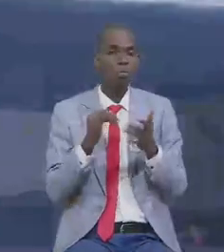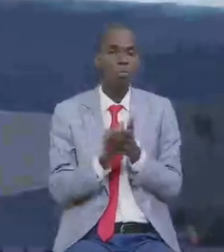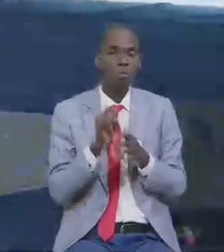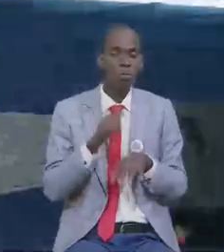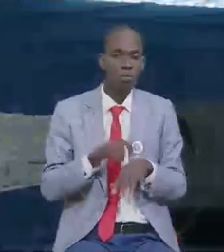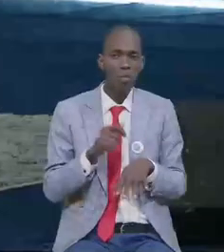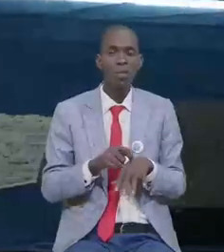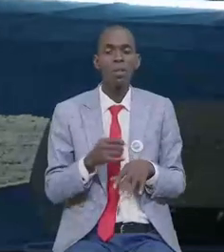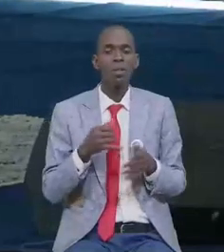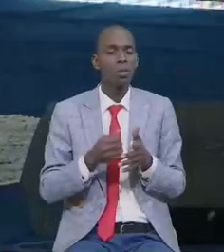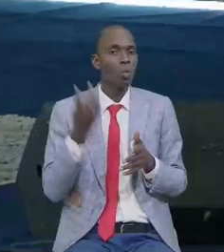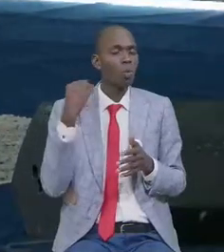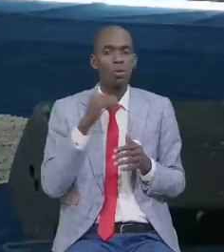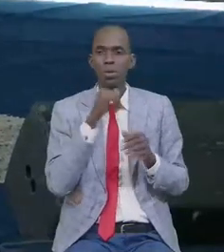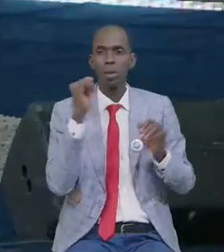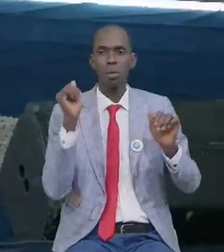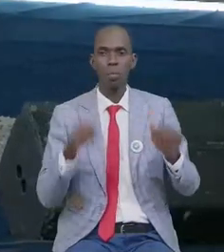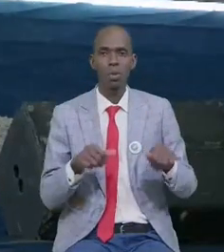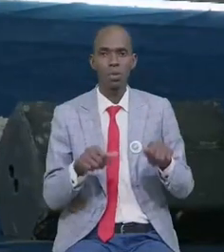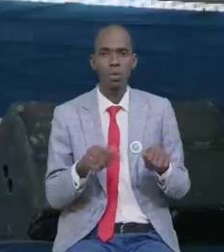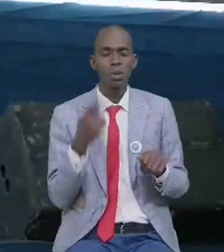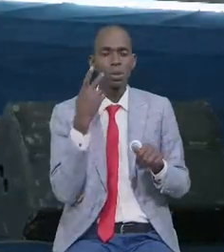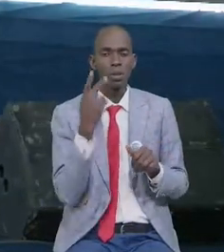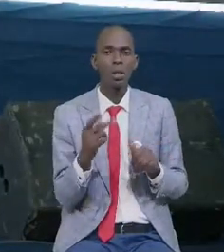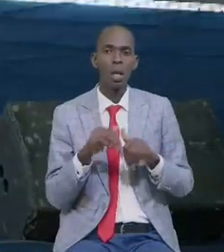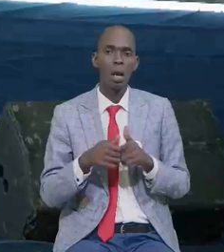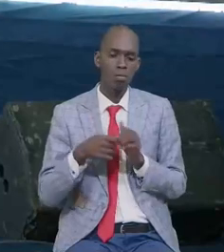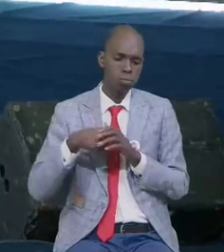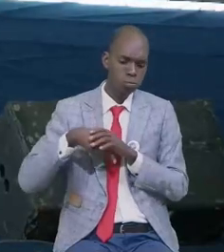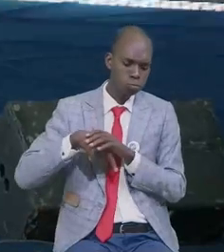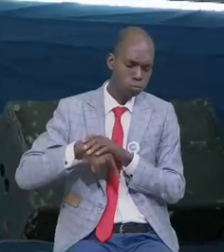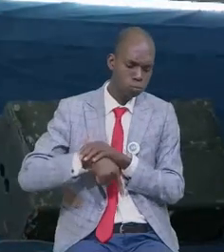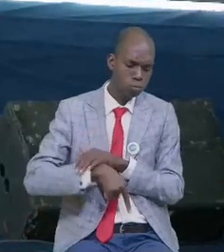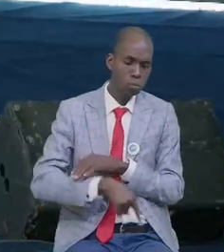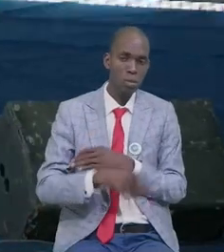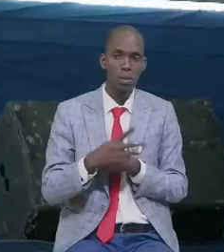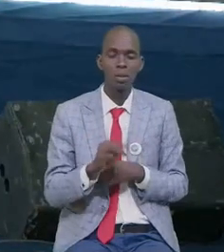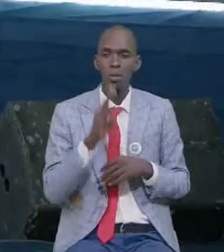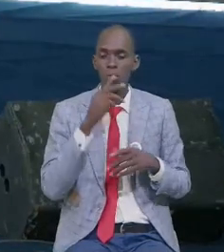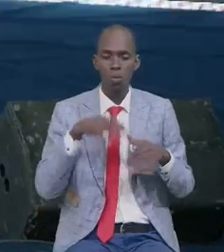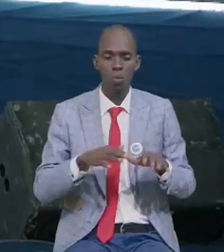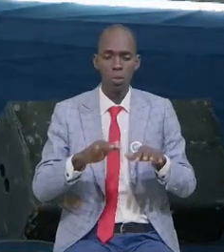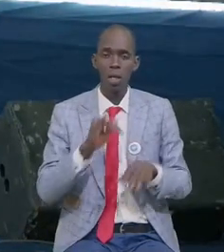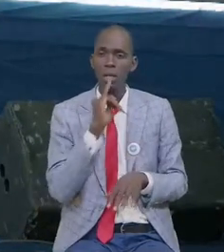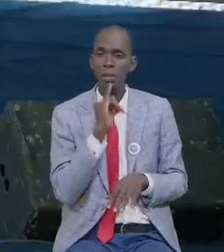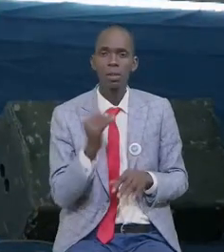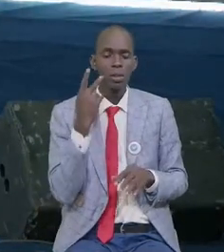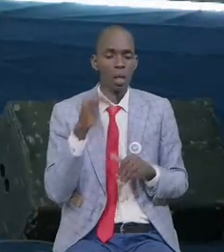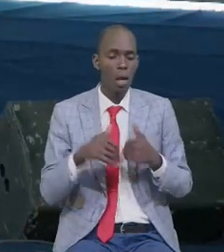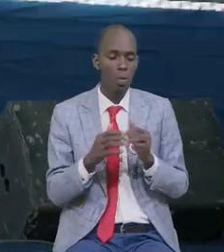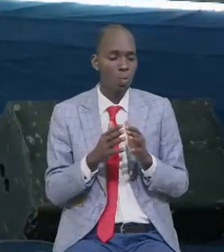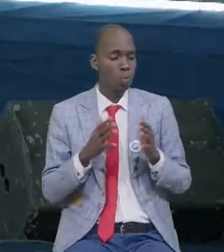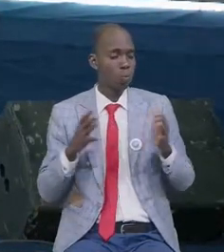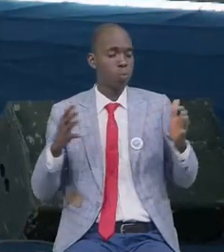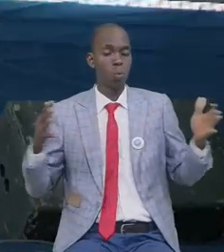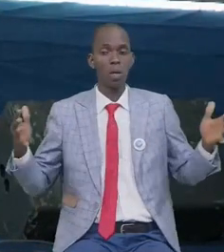ça, c'était impossible pour eux. Regardez comment l'océan est profond, la mer est profonde. Voyez comment